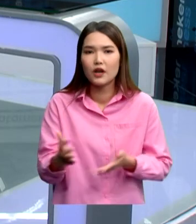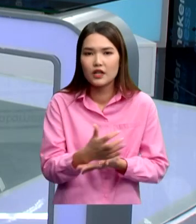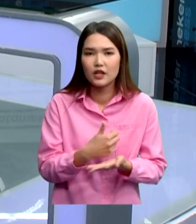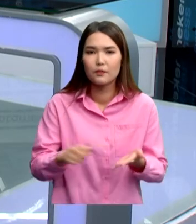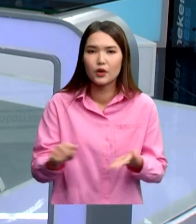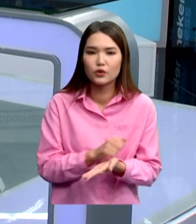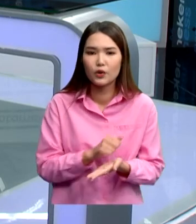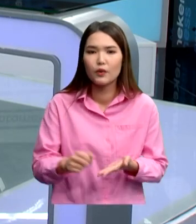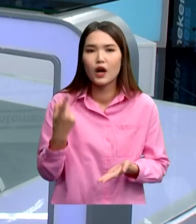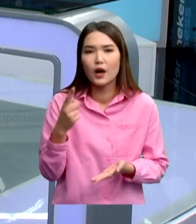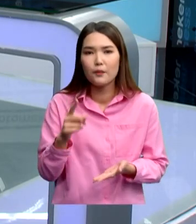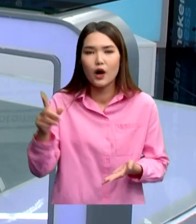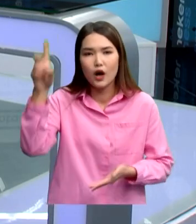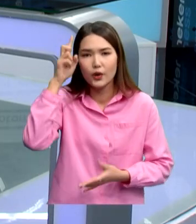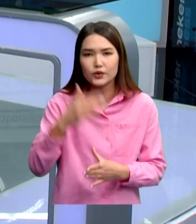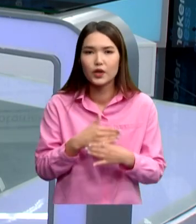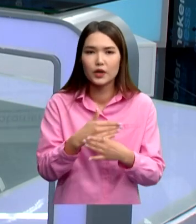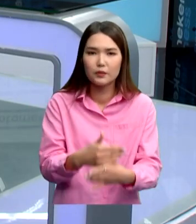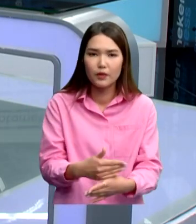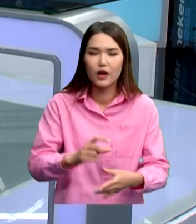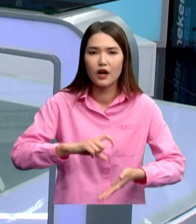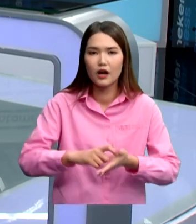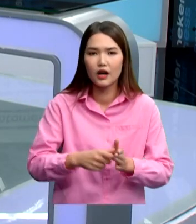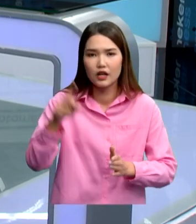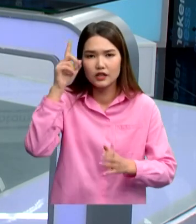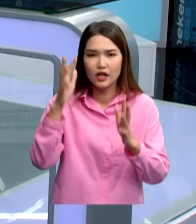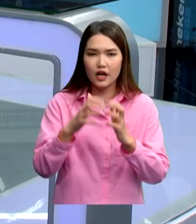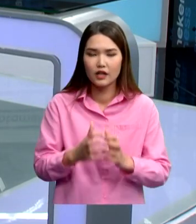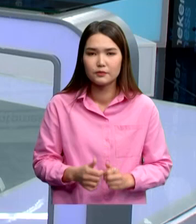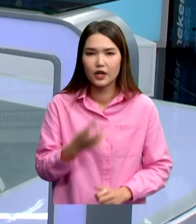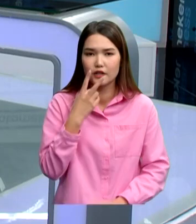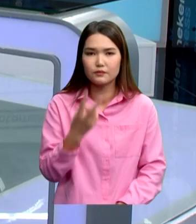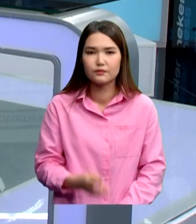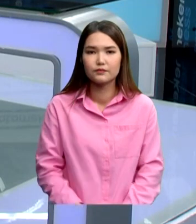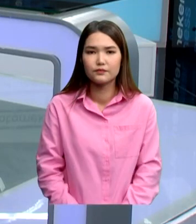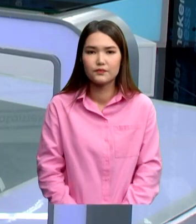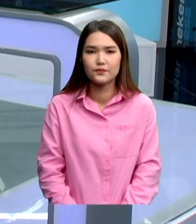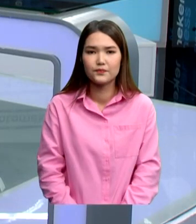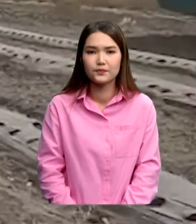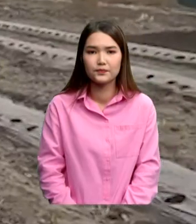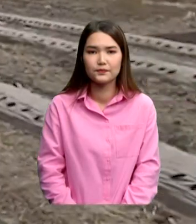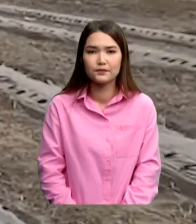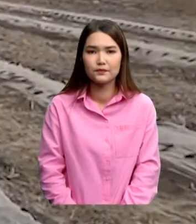почему же государственная помощь застряла в кабинетах чиновников разбирались мои коллеги